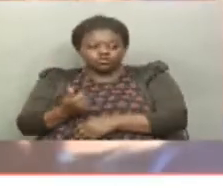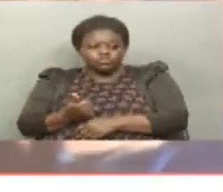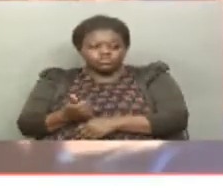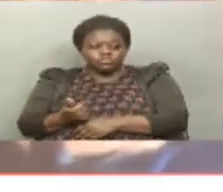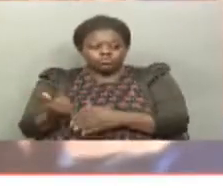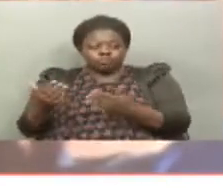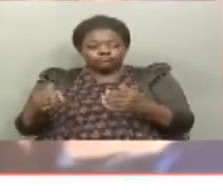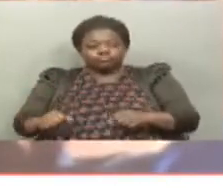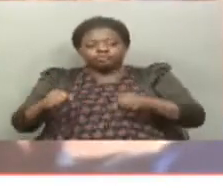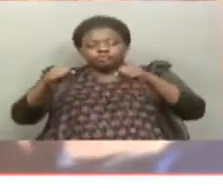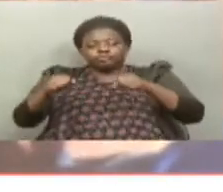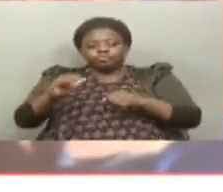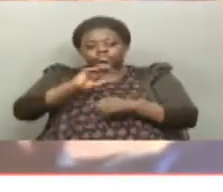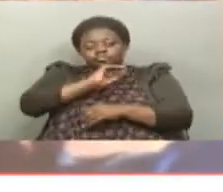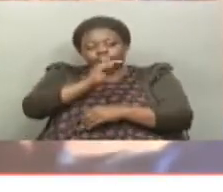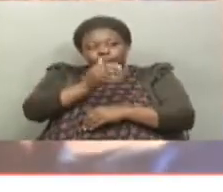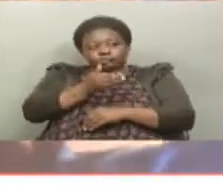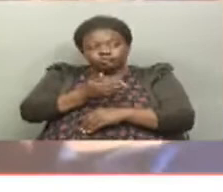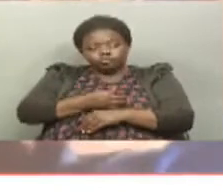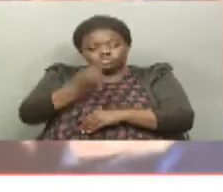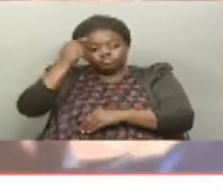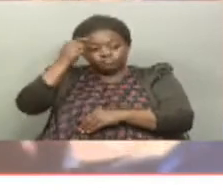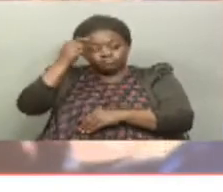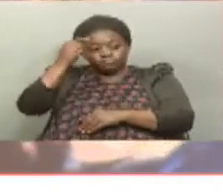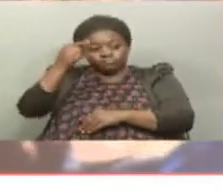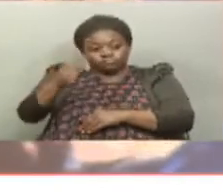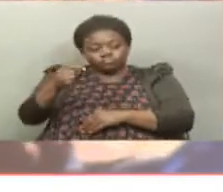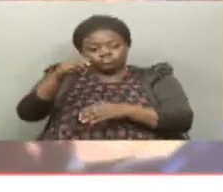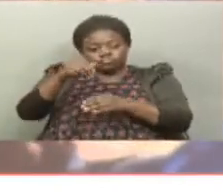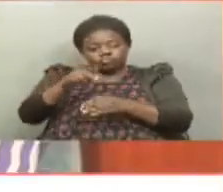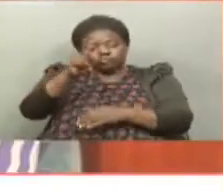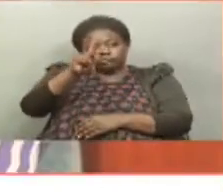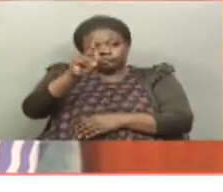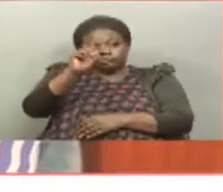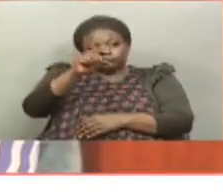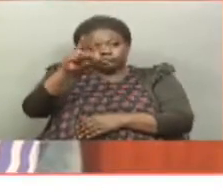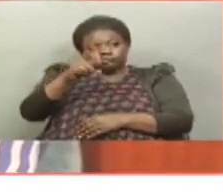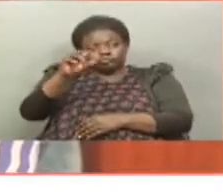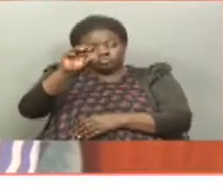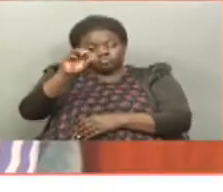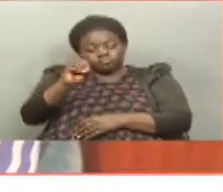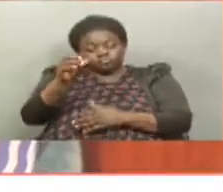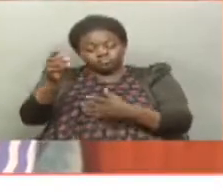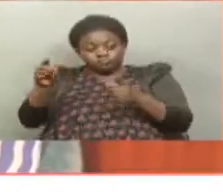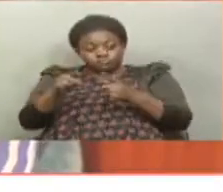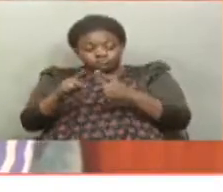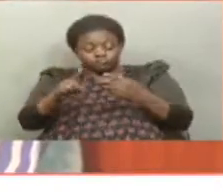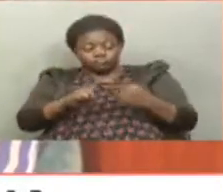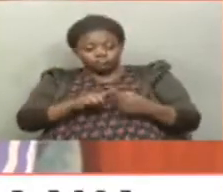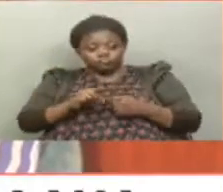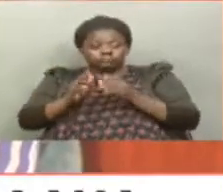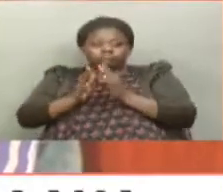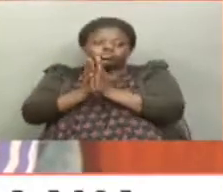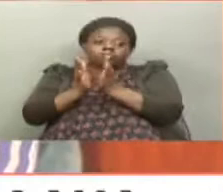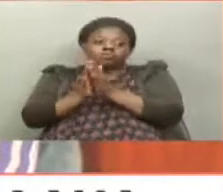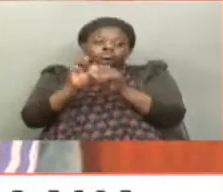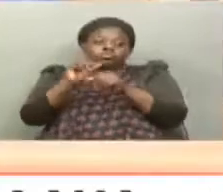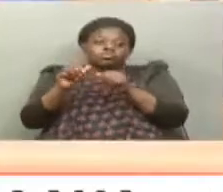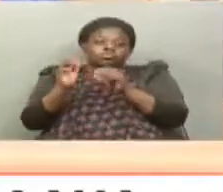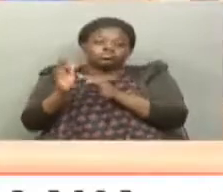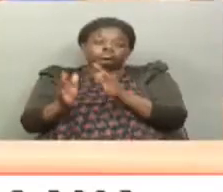Senti wabachala wafumbe kazo na mkwana kanya emili Mothers Union enda mirembe Rose Ngabirano balambulu dekunteka